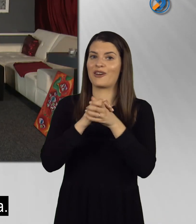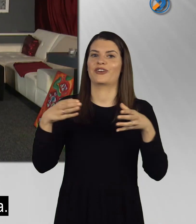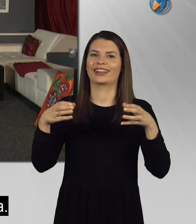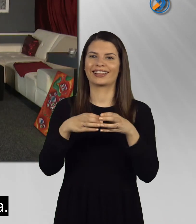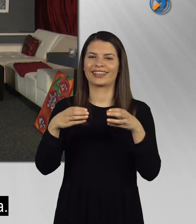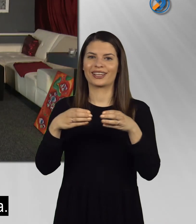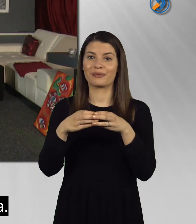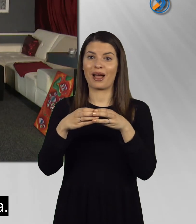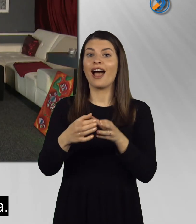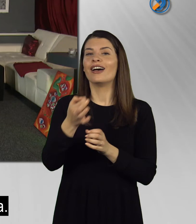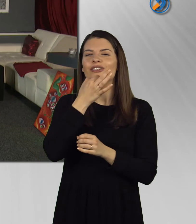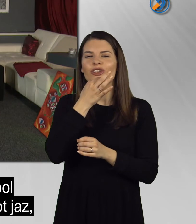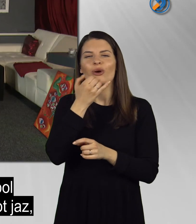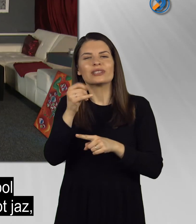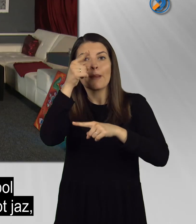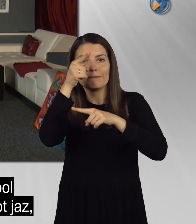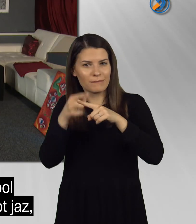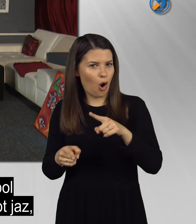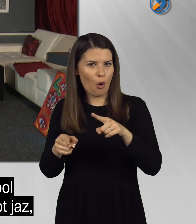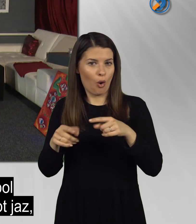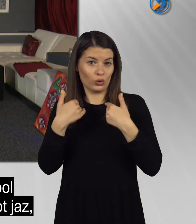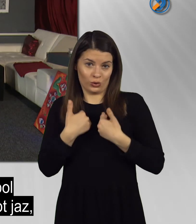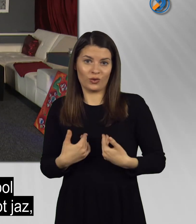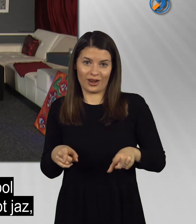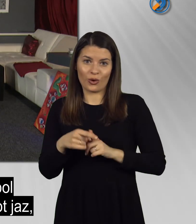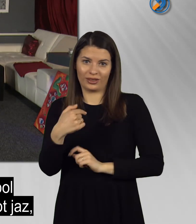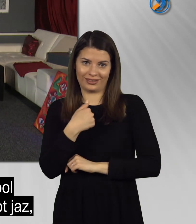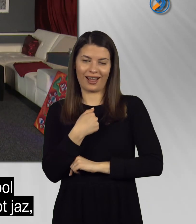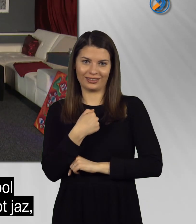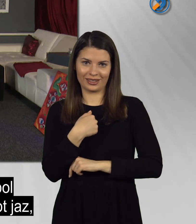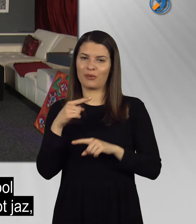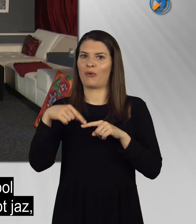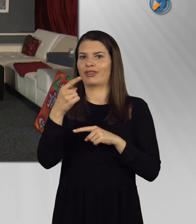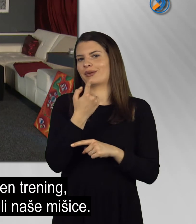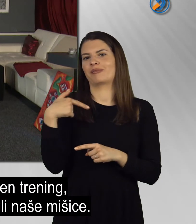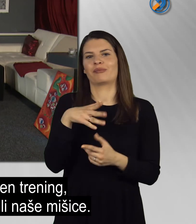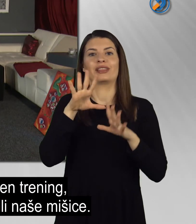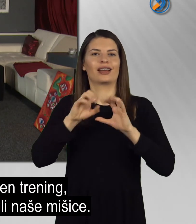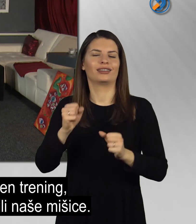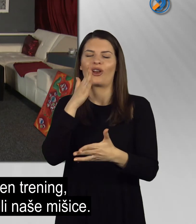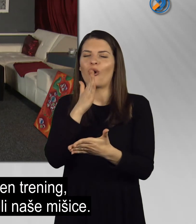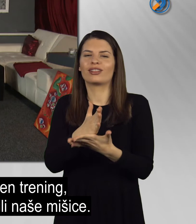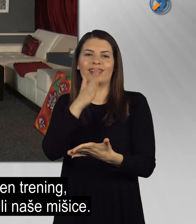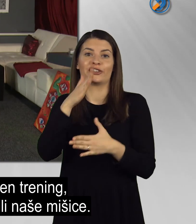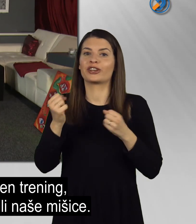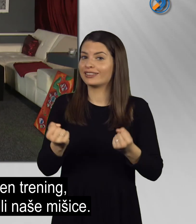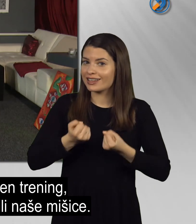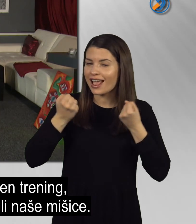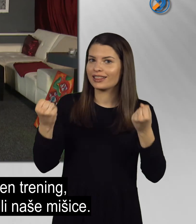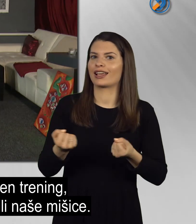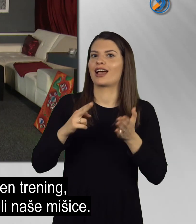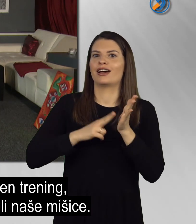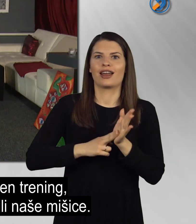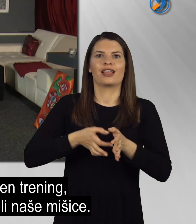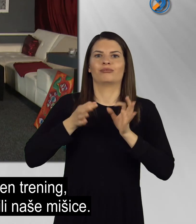Bravo, ekipa, če ste vsaj pol toliko utrujeni, kot sem jaz, smo naredili fantastičen trening,